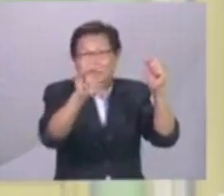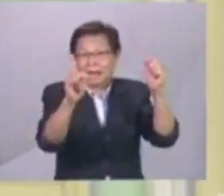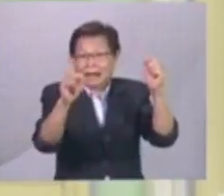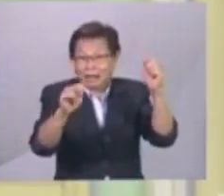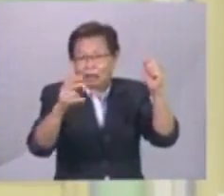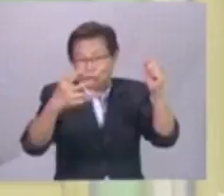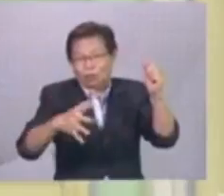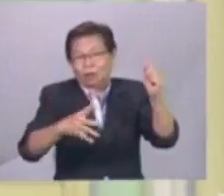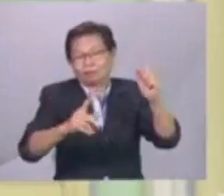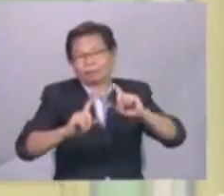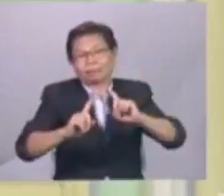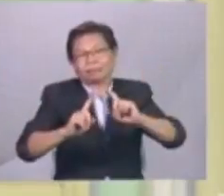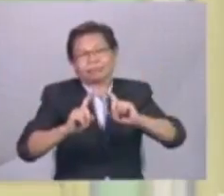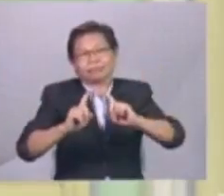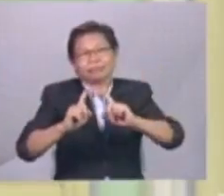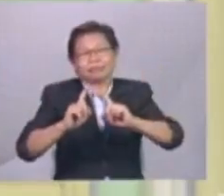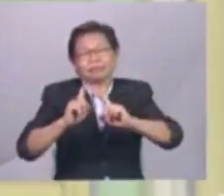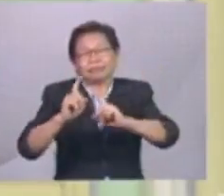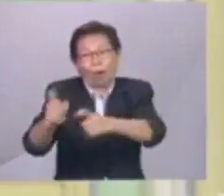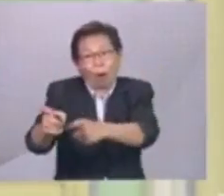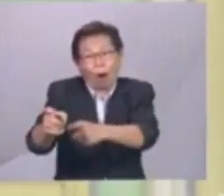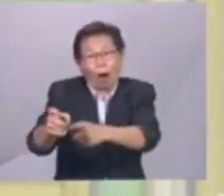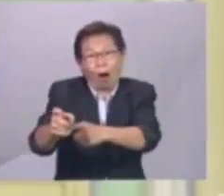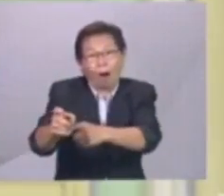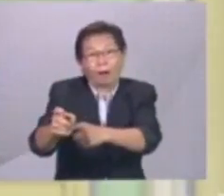telah menerima sebanyak